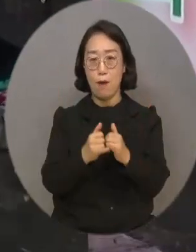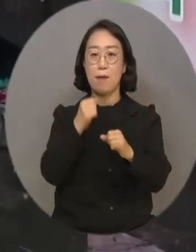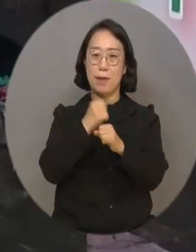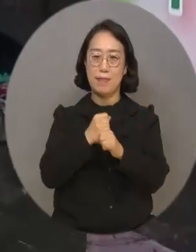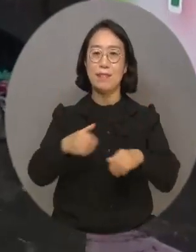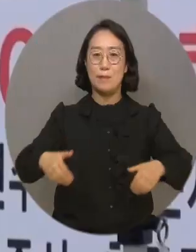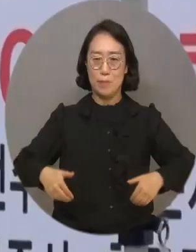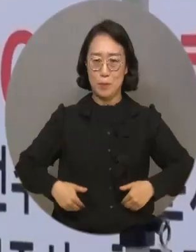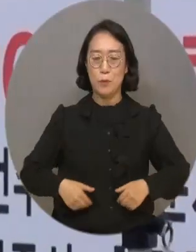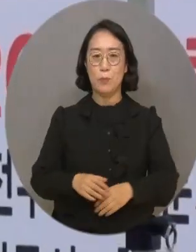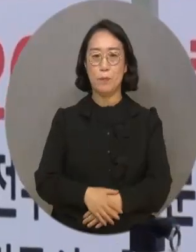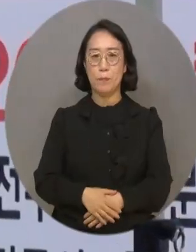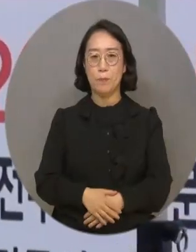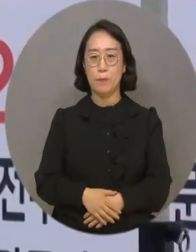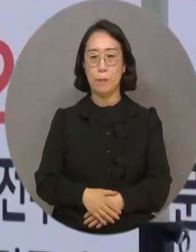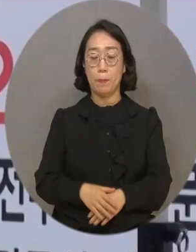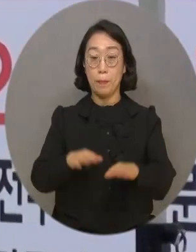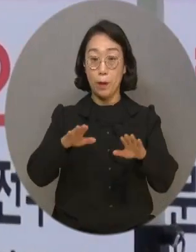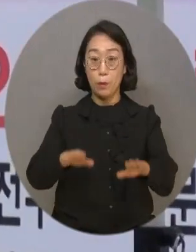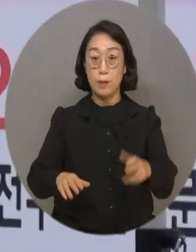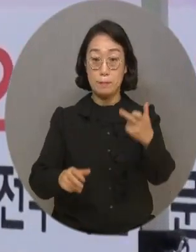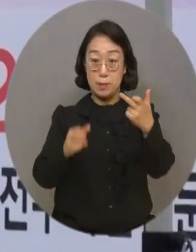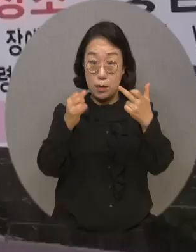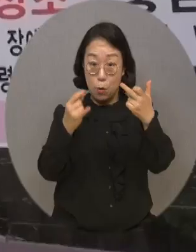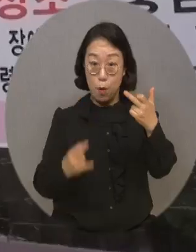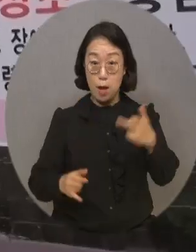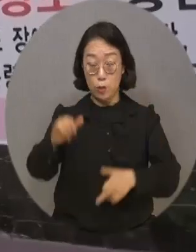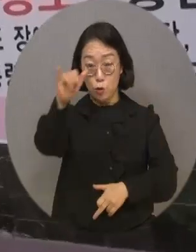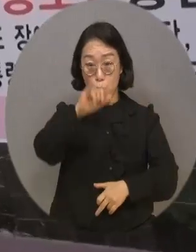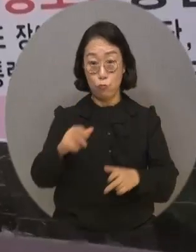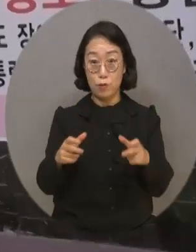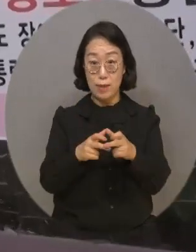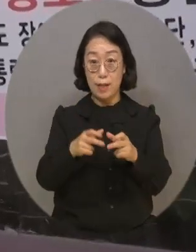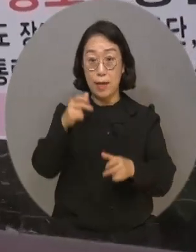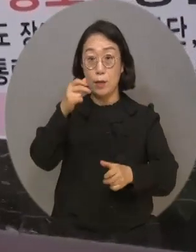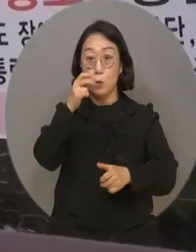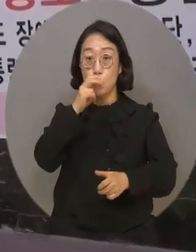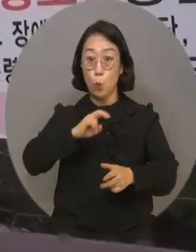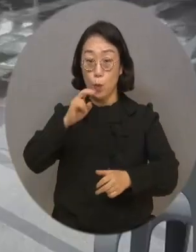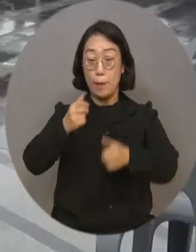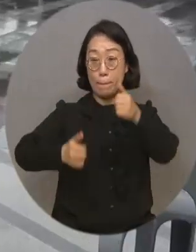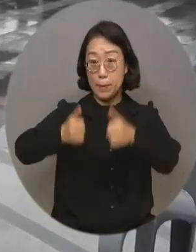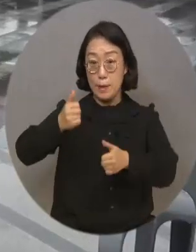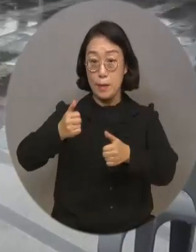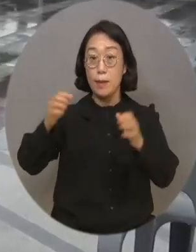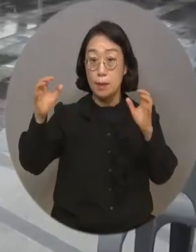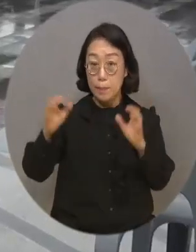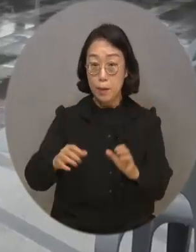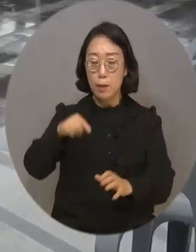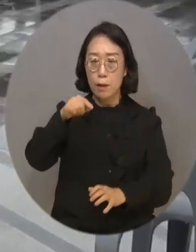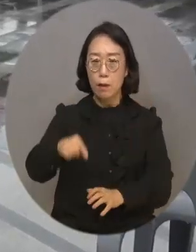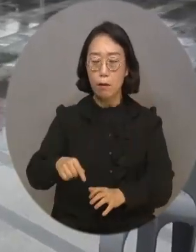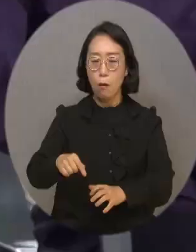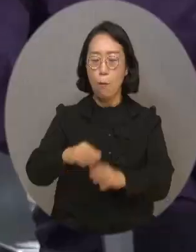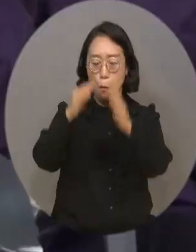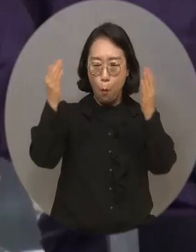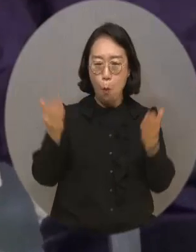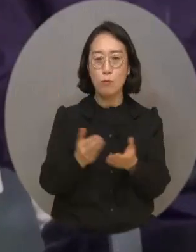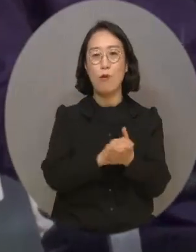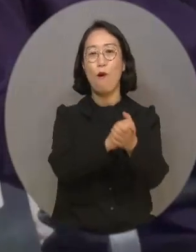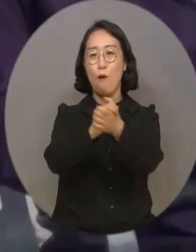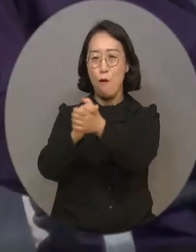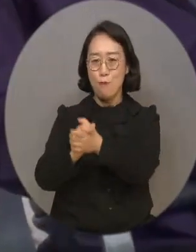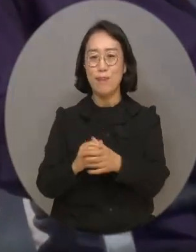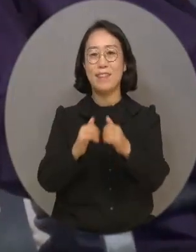합니다. 이번 제17회 전국 장애인 가요제를 통해 장애인과 비장애인들이 함께 어울려 살아가는